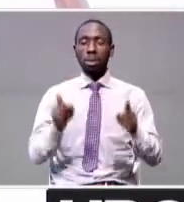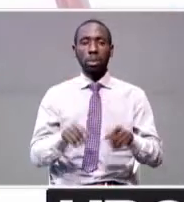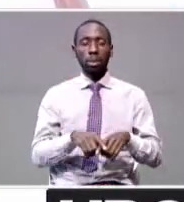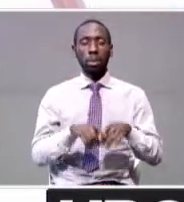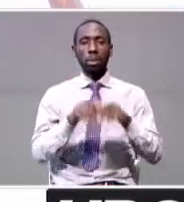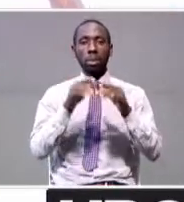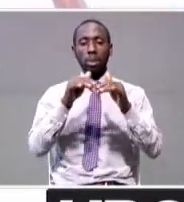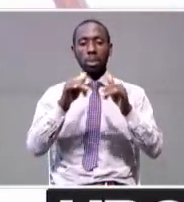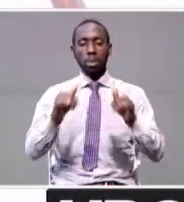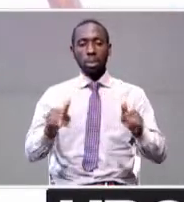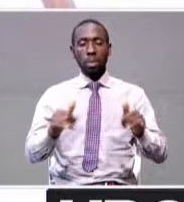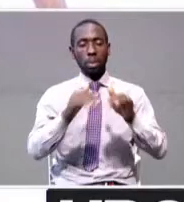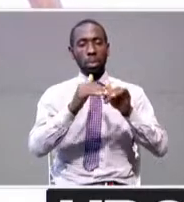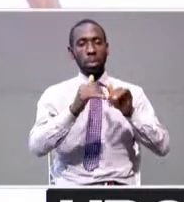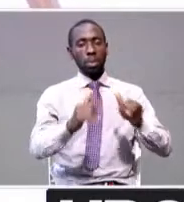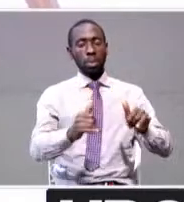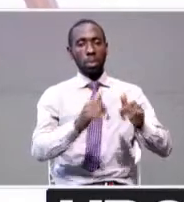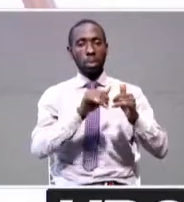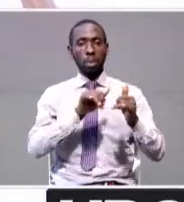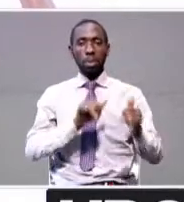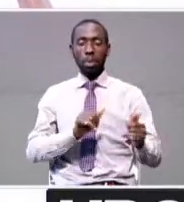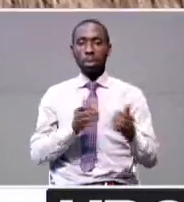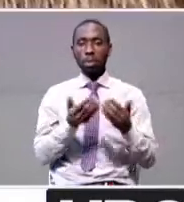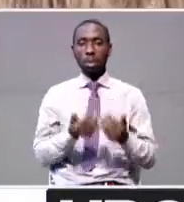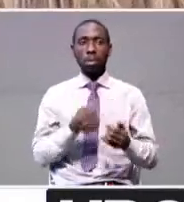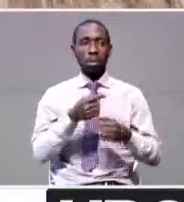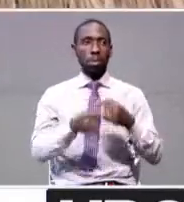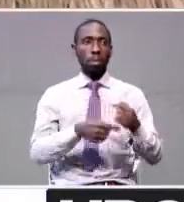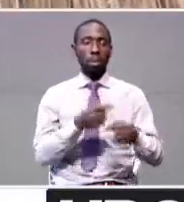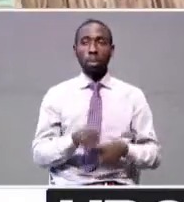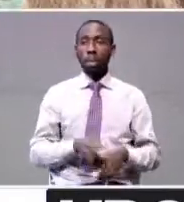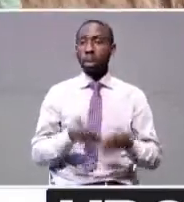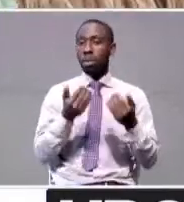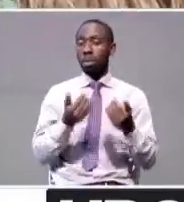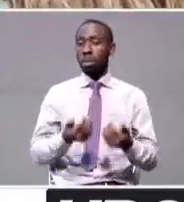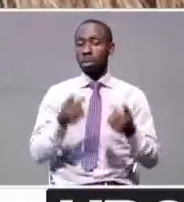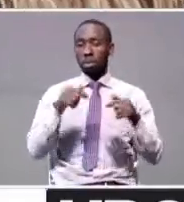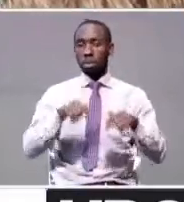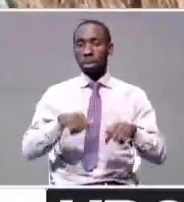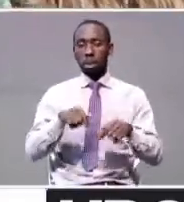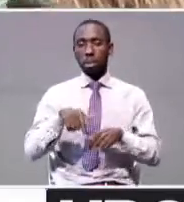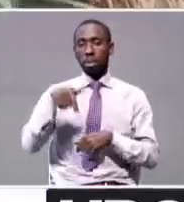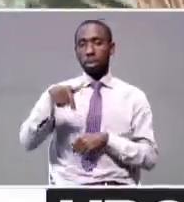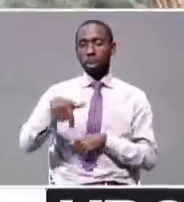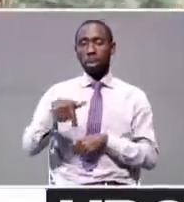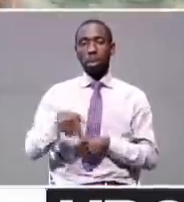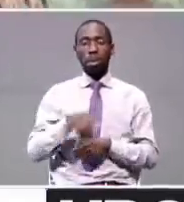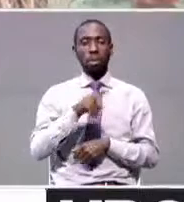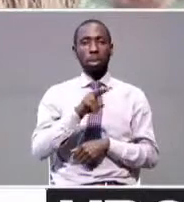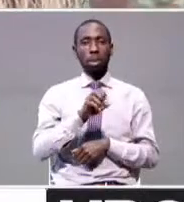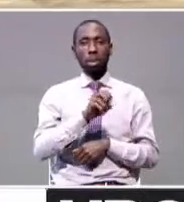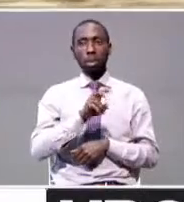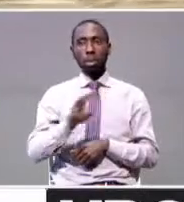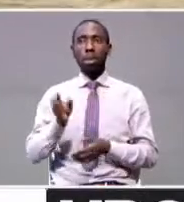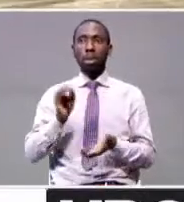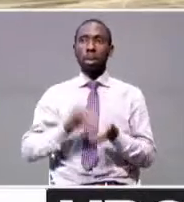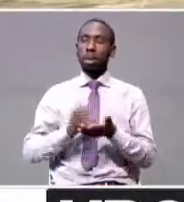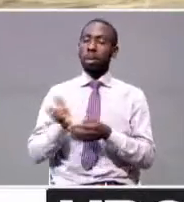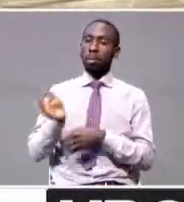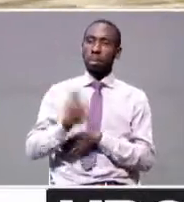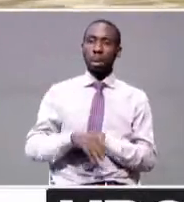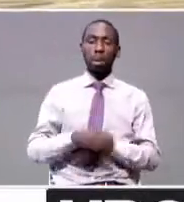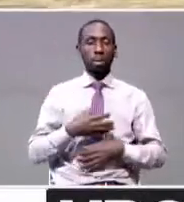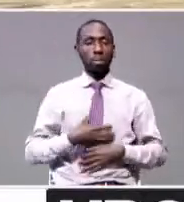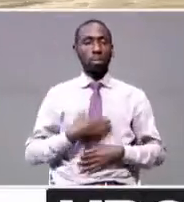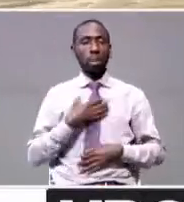olwo omulimu gugenda mu maaso. Katikkiro leero nga 7 ogw'omwenda 222 azzeeyo okulambula omulimu we gutuuse